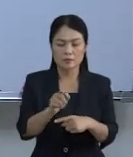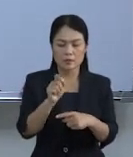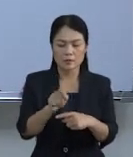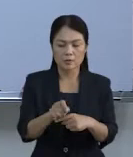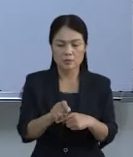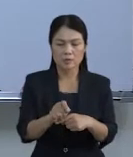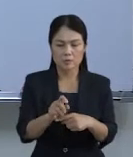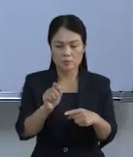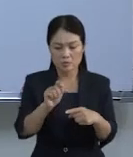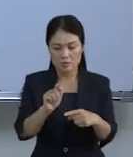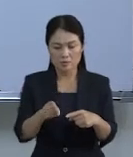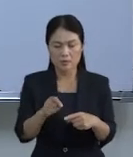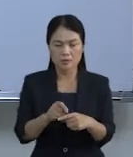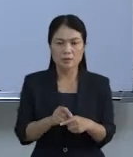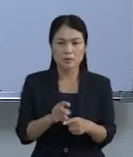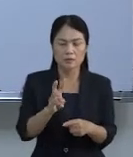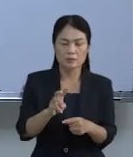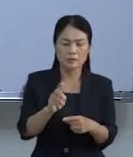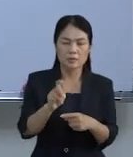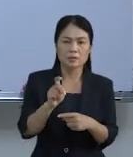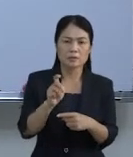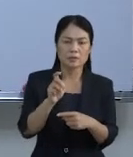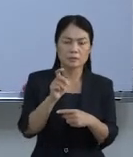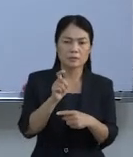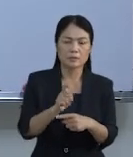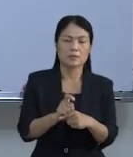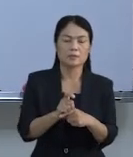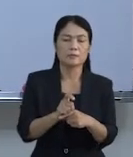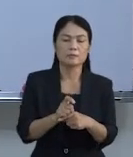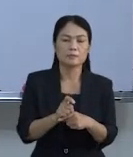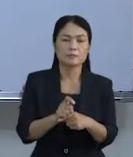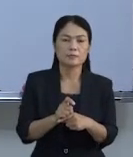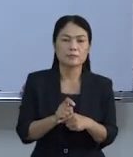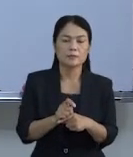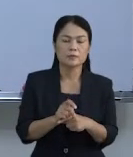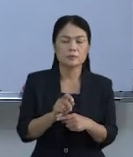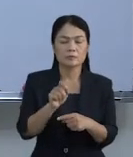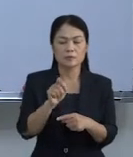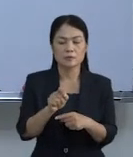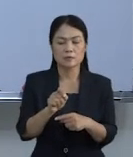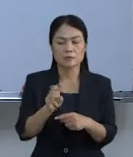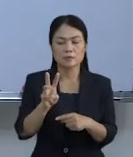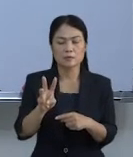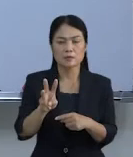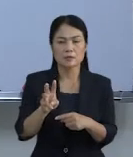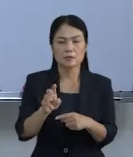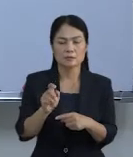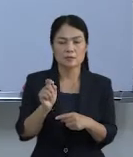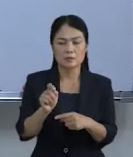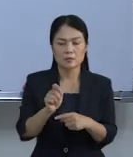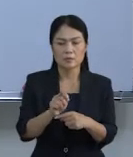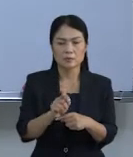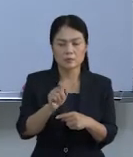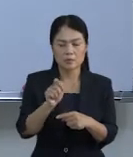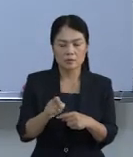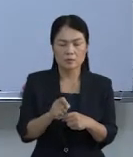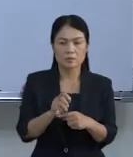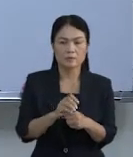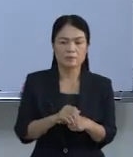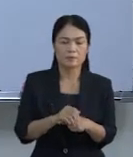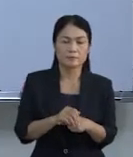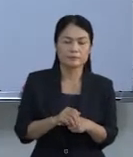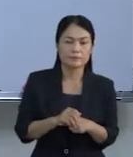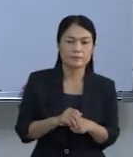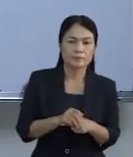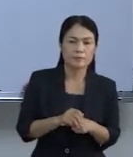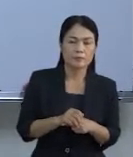xa phía và bực bay tống dương cho rộp bay tống cho chùm luôn tôi xa sập phía chẳng